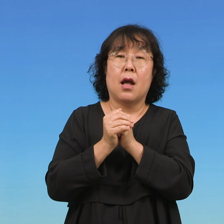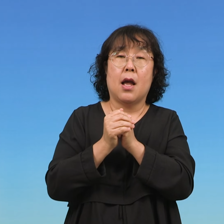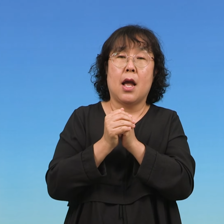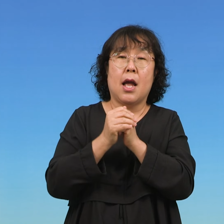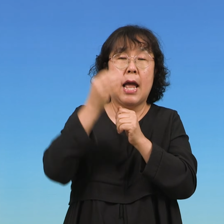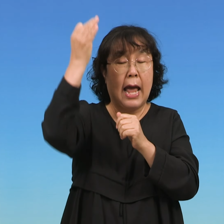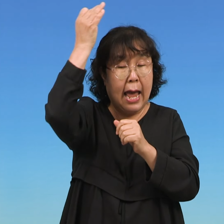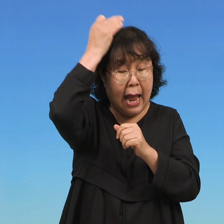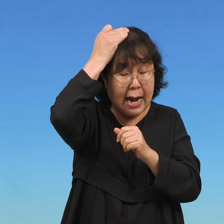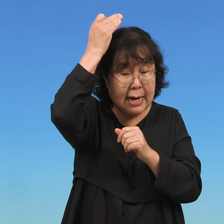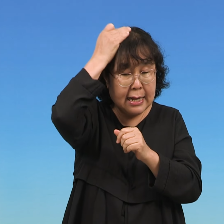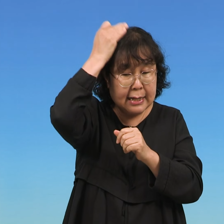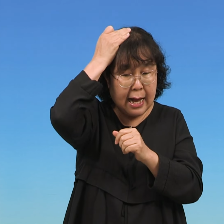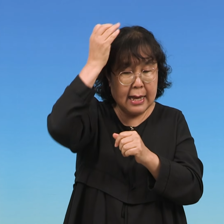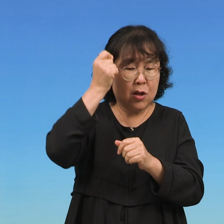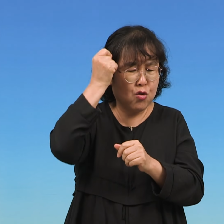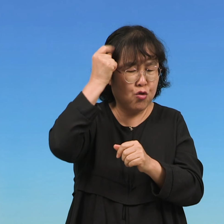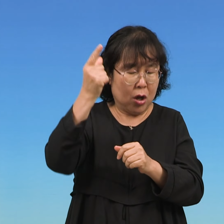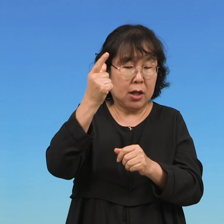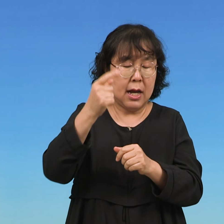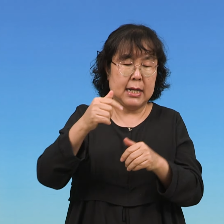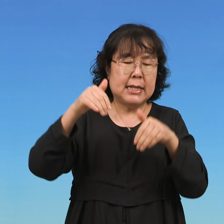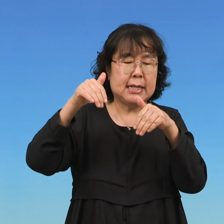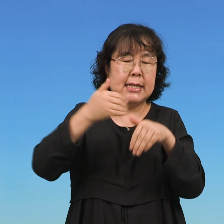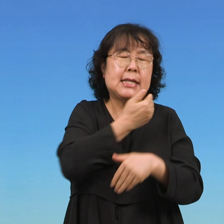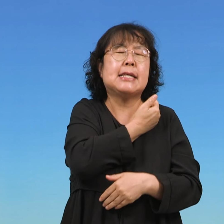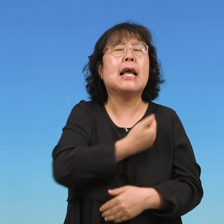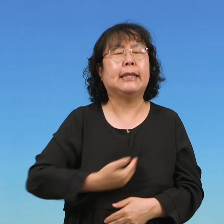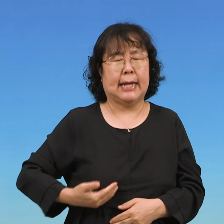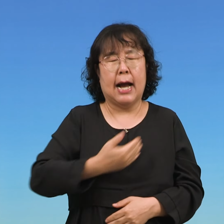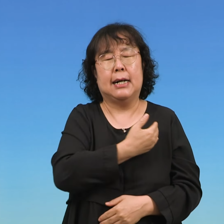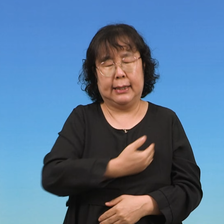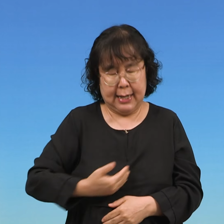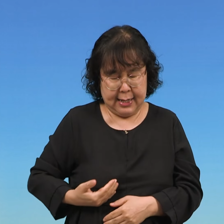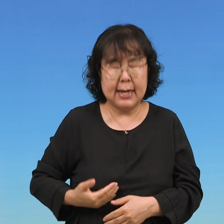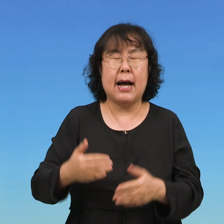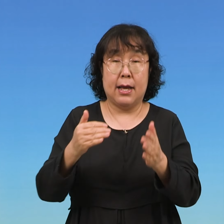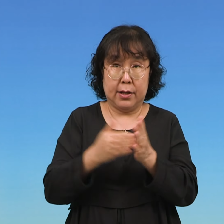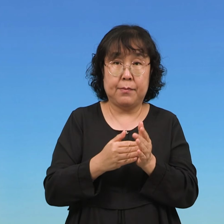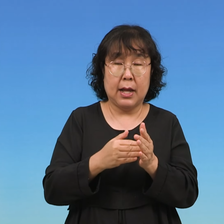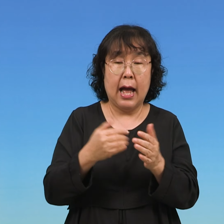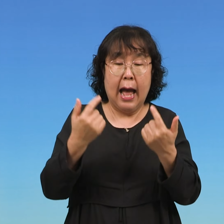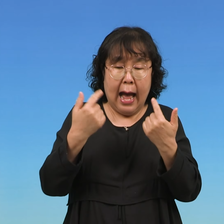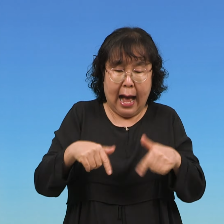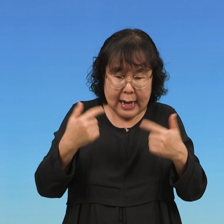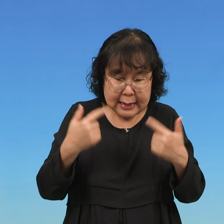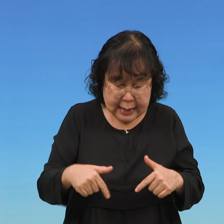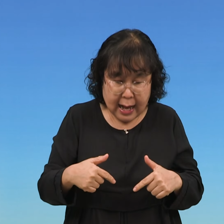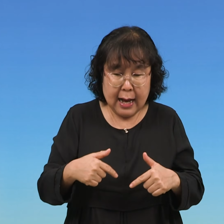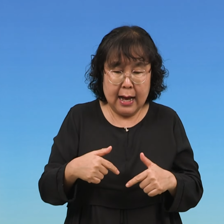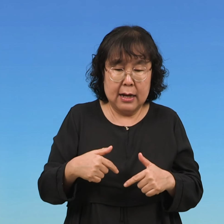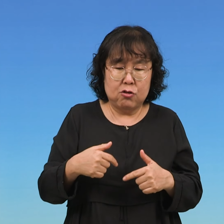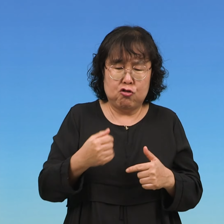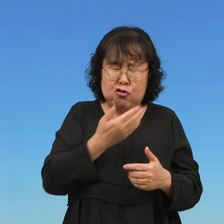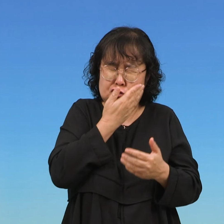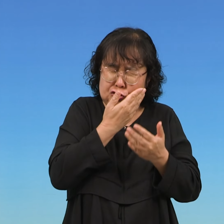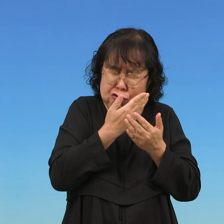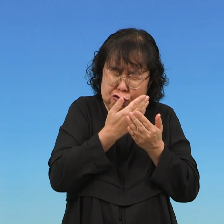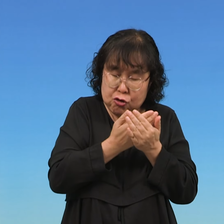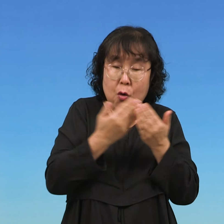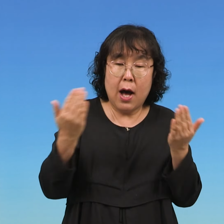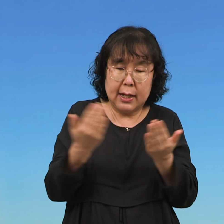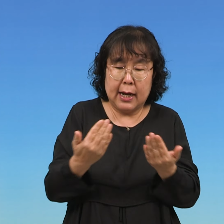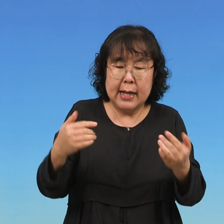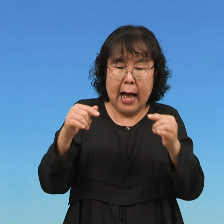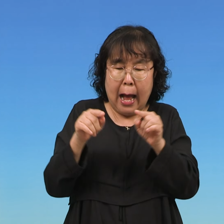계란씨는 엘리사의 수석 제자 역할을 했다 그렇게 보면 됩니다 결정적일 때는 항상 개하실을 데리고 가는